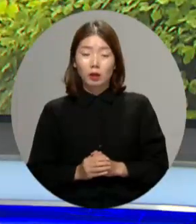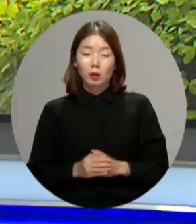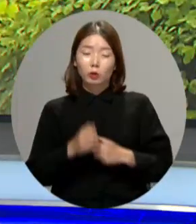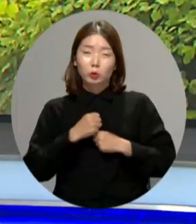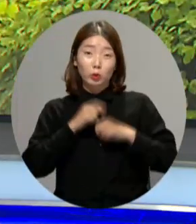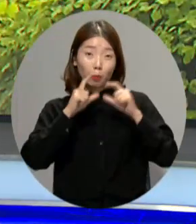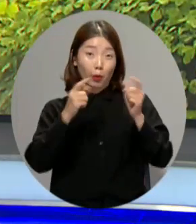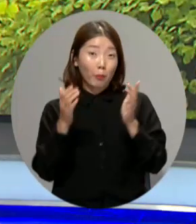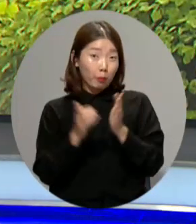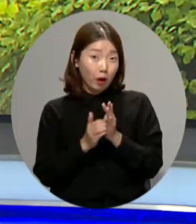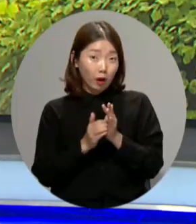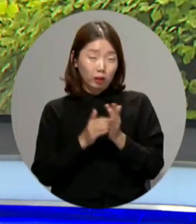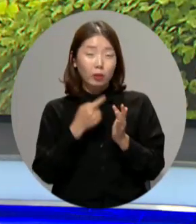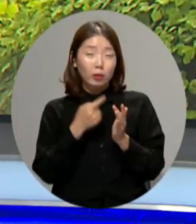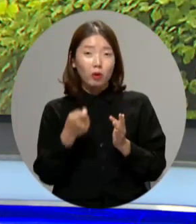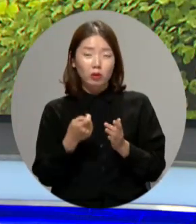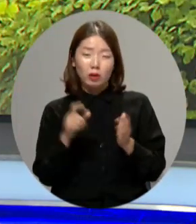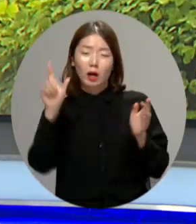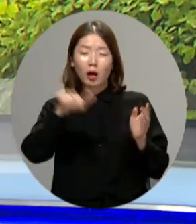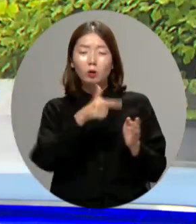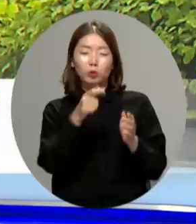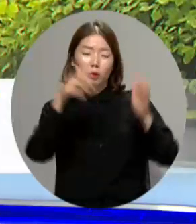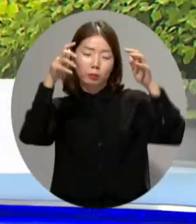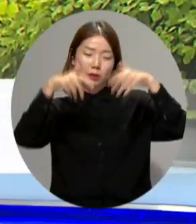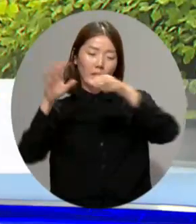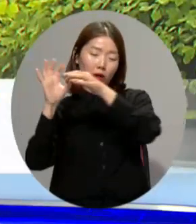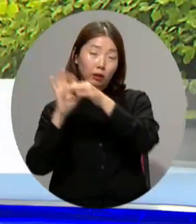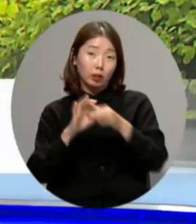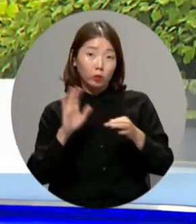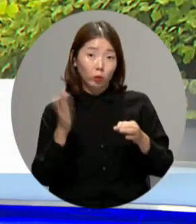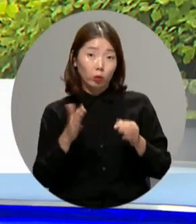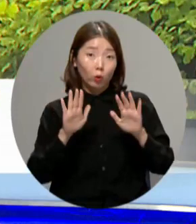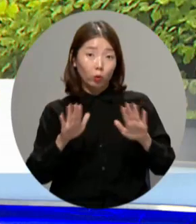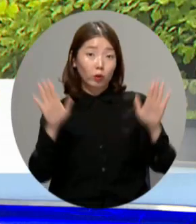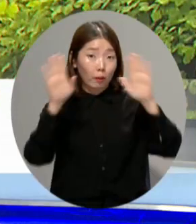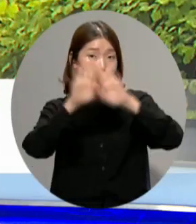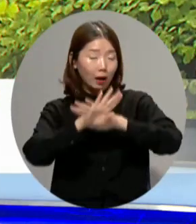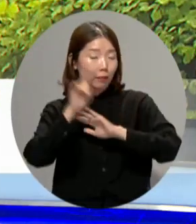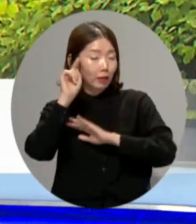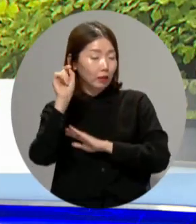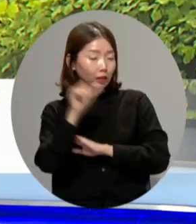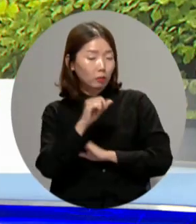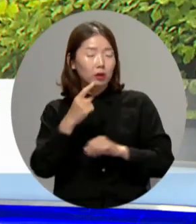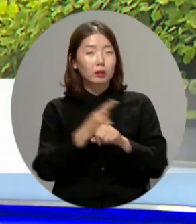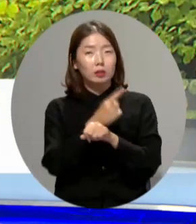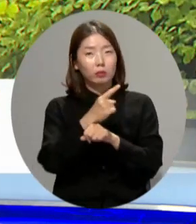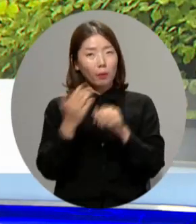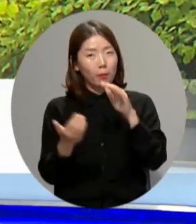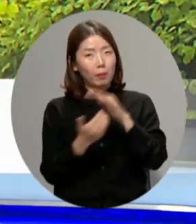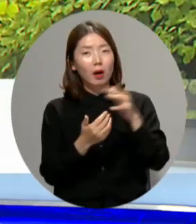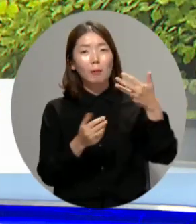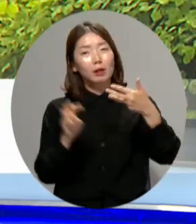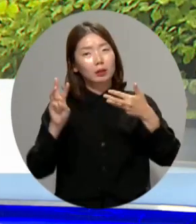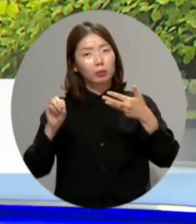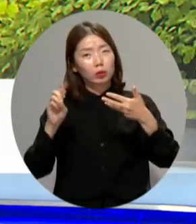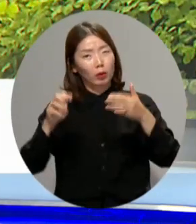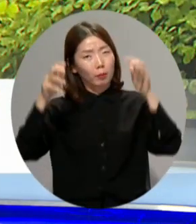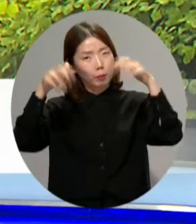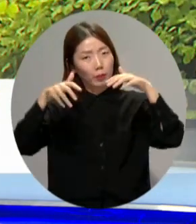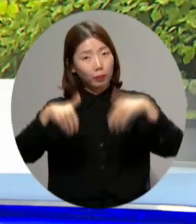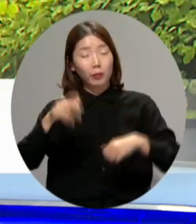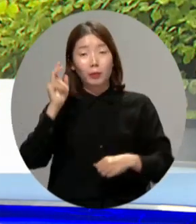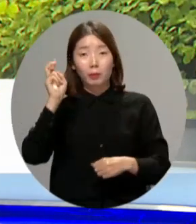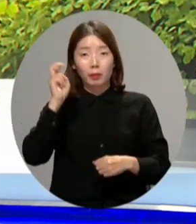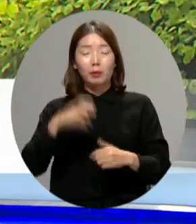호우특보가 내려졌던 전북에는 하루 종일 장맛비가 이어졌습니다. 오늘 밤부터 내일 새벽까지 시간당 최대 80mm의 폭우가